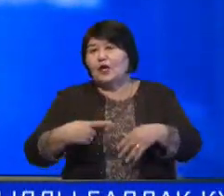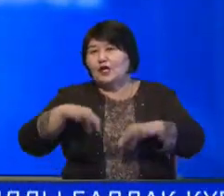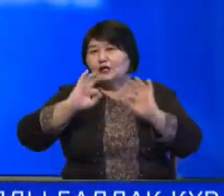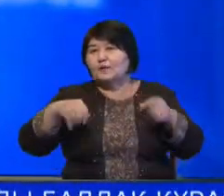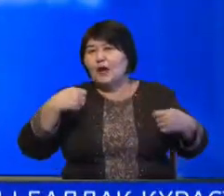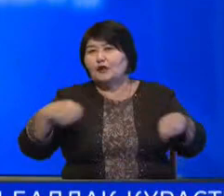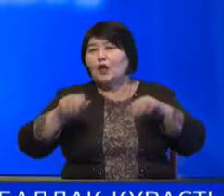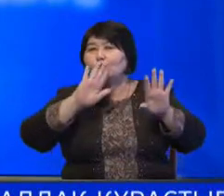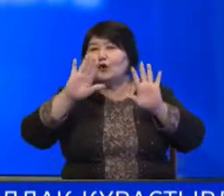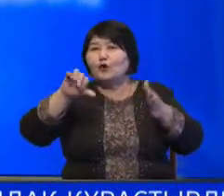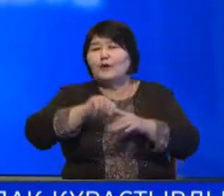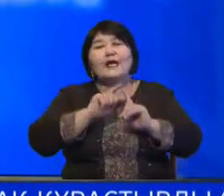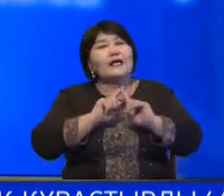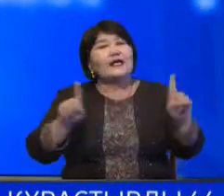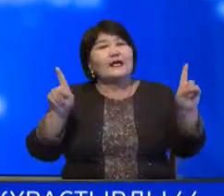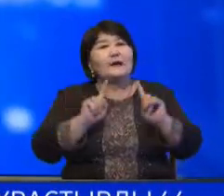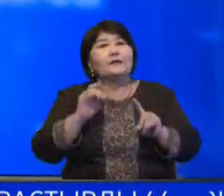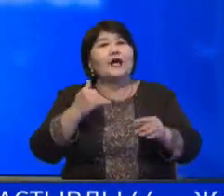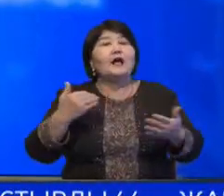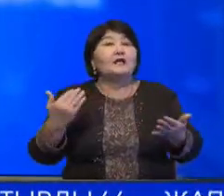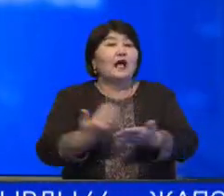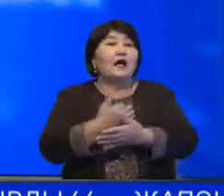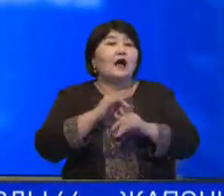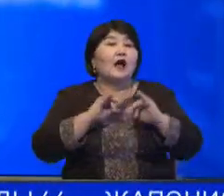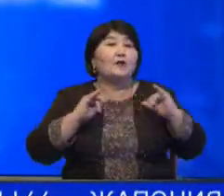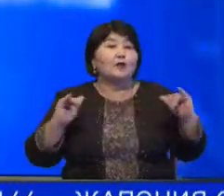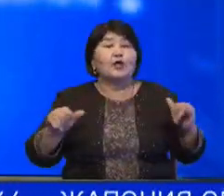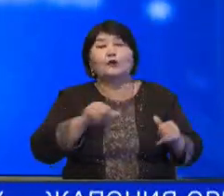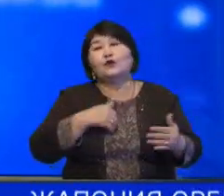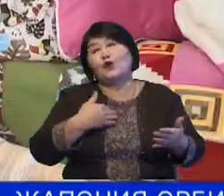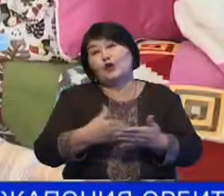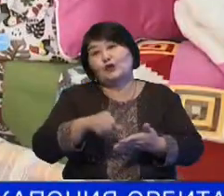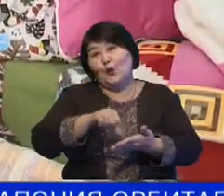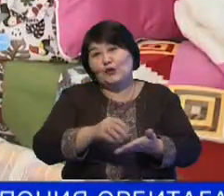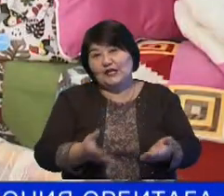сауда көрмесіне қатысып, креативті индустрияның дамуына өз үлесін қосты.